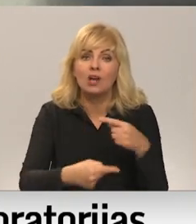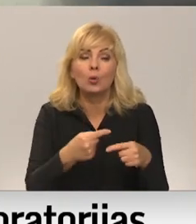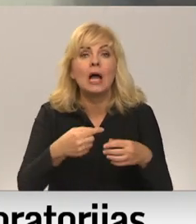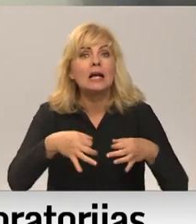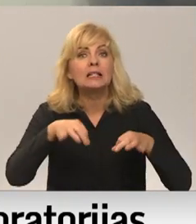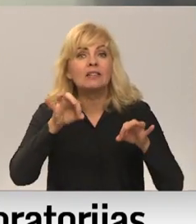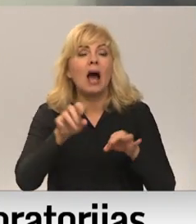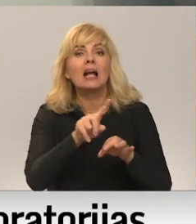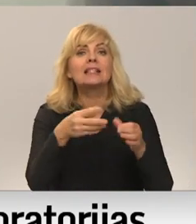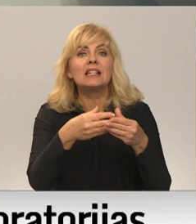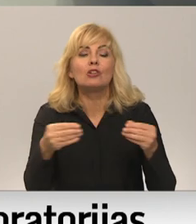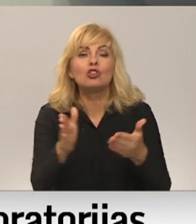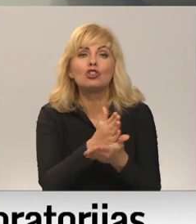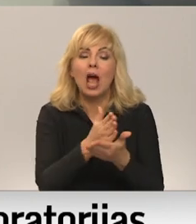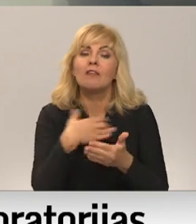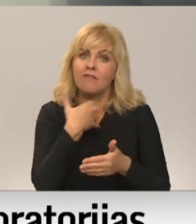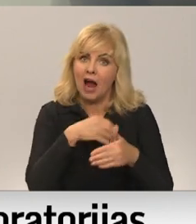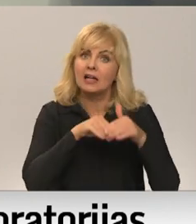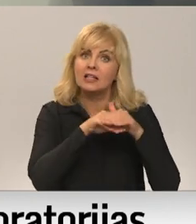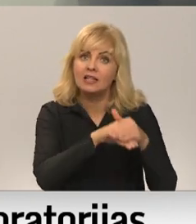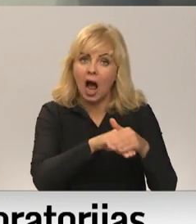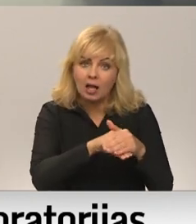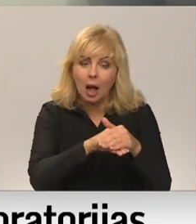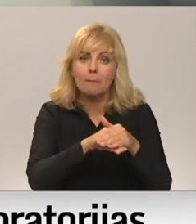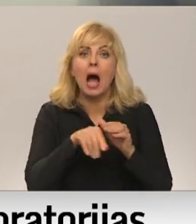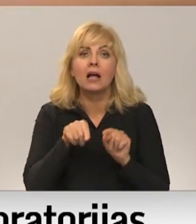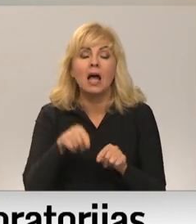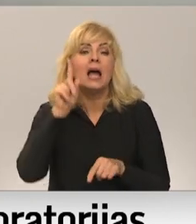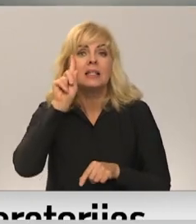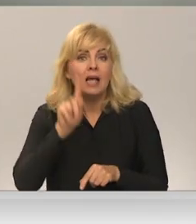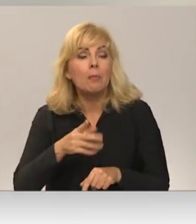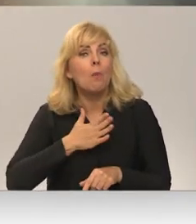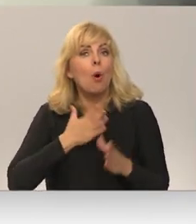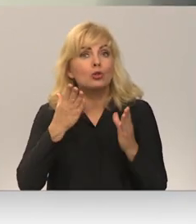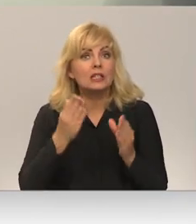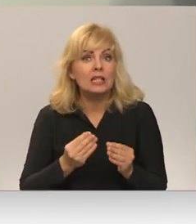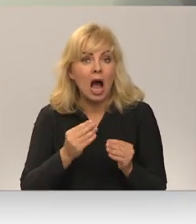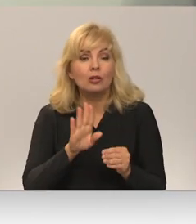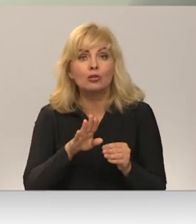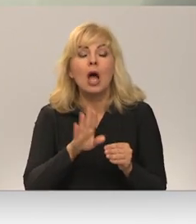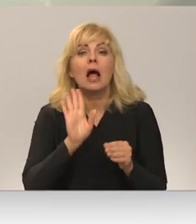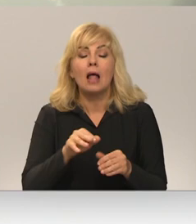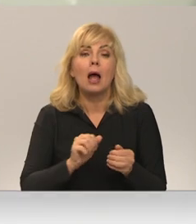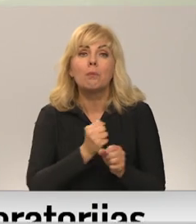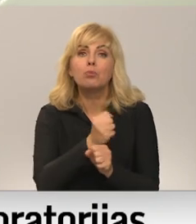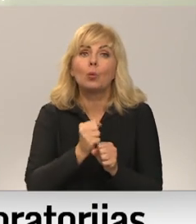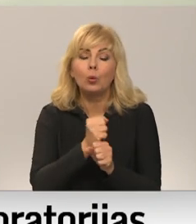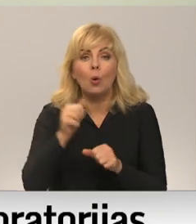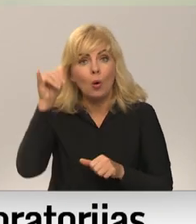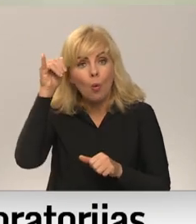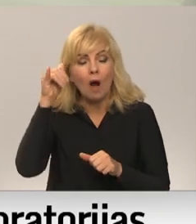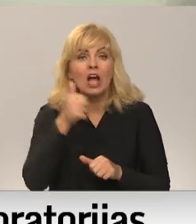sot izzūdošo šķirņu saglabāšanai. Jo, nu, ja mēs saprotam, ka mūsdienās uzturēt Latvijas brūno, ka pēc viņas pieprasījuma īsti